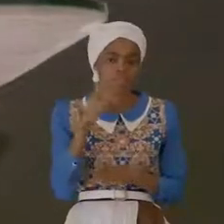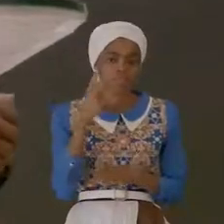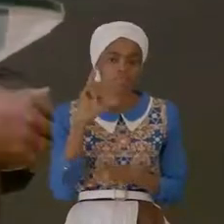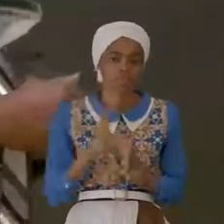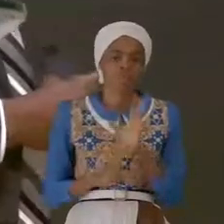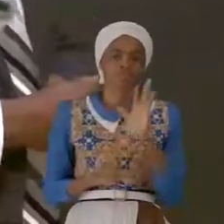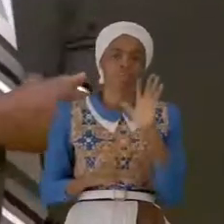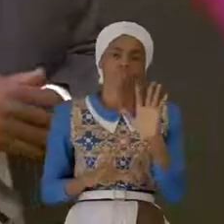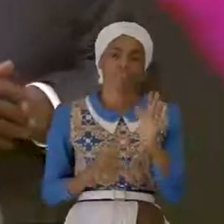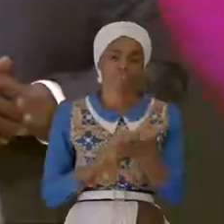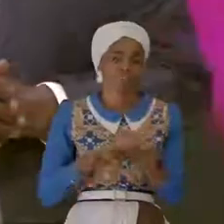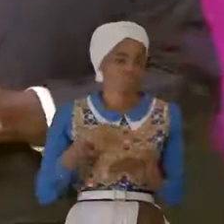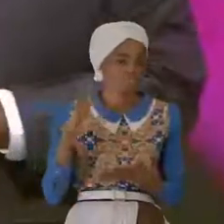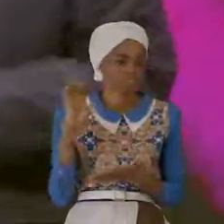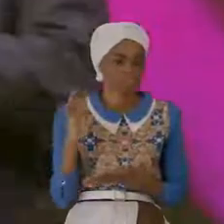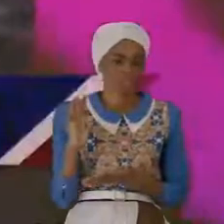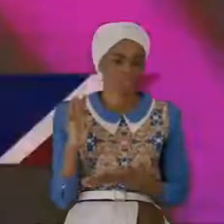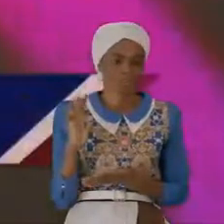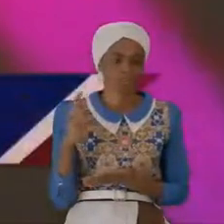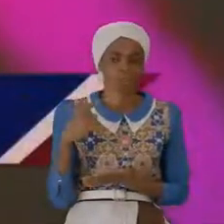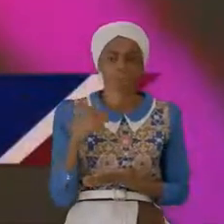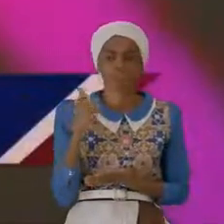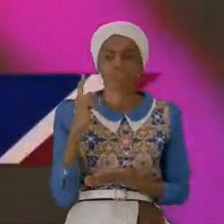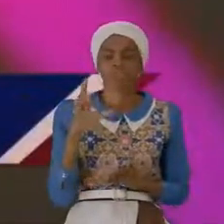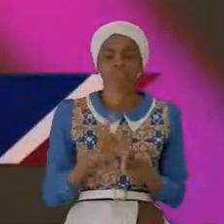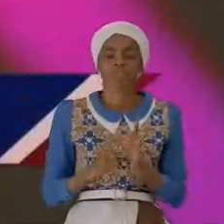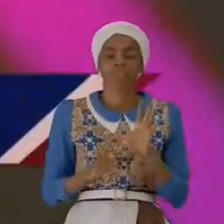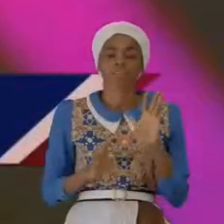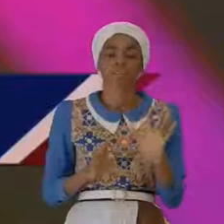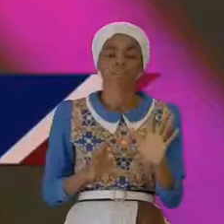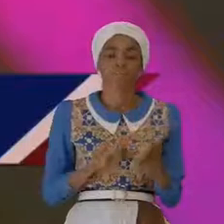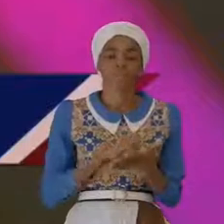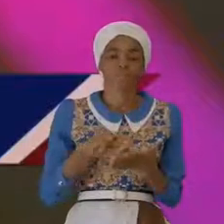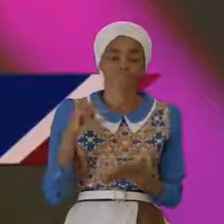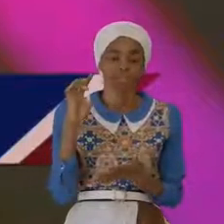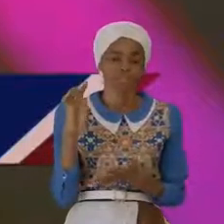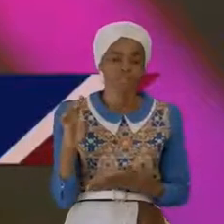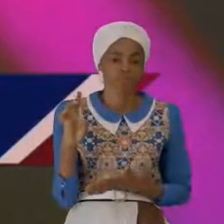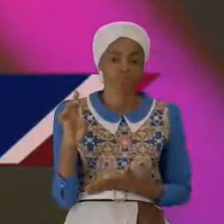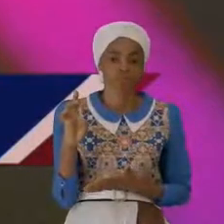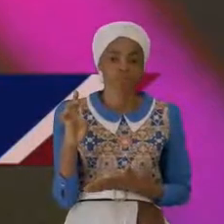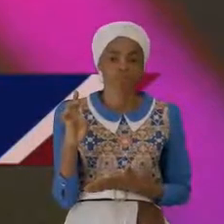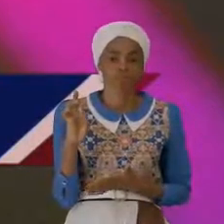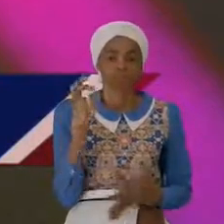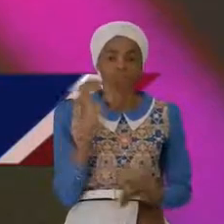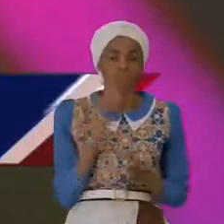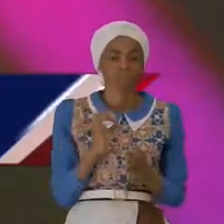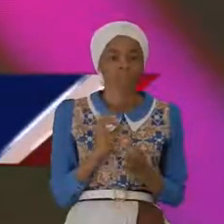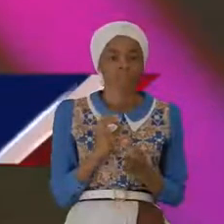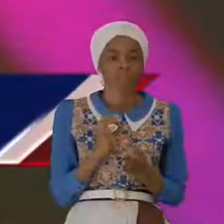chapitre 5, verset 7. Galates 5, verset